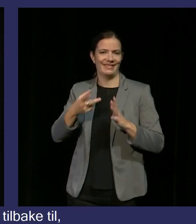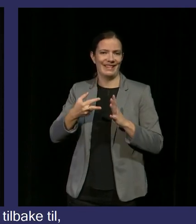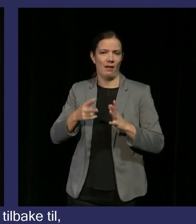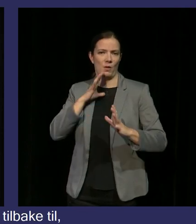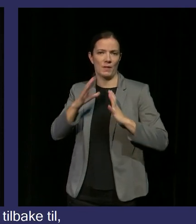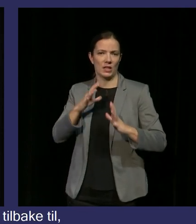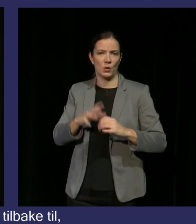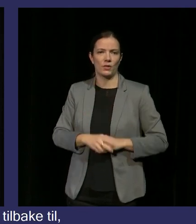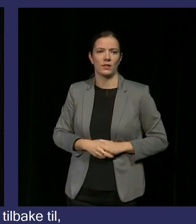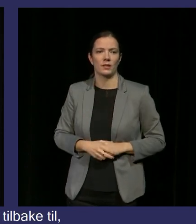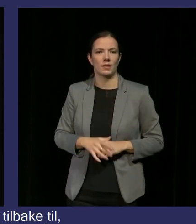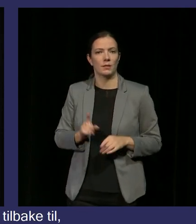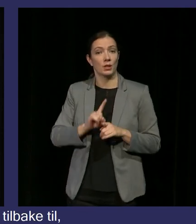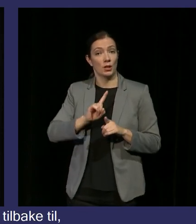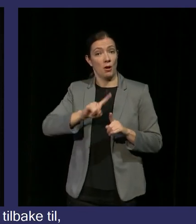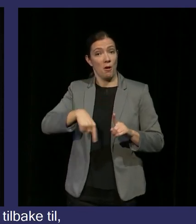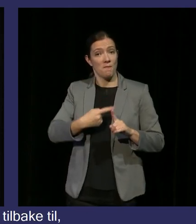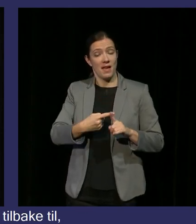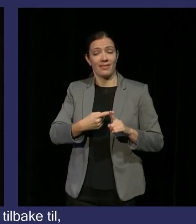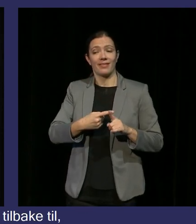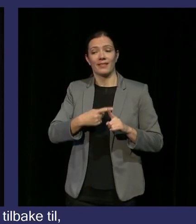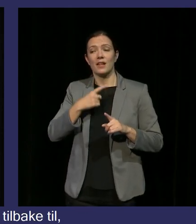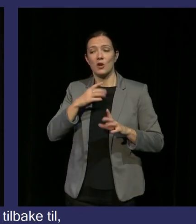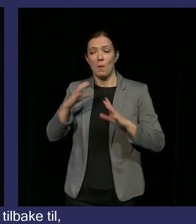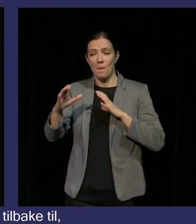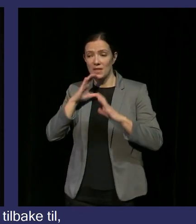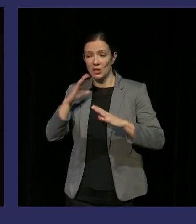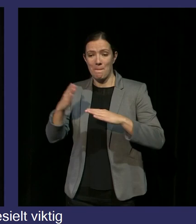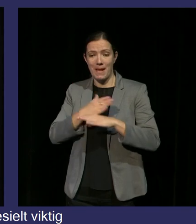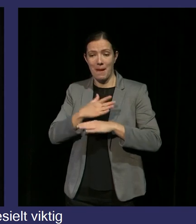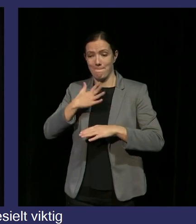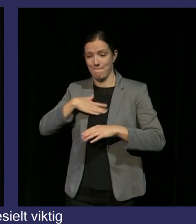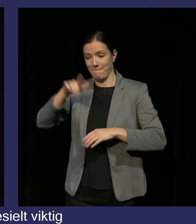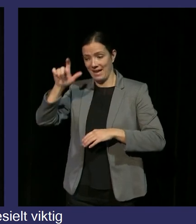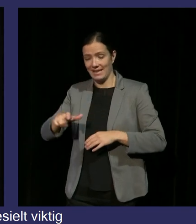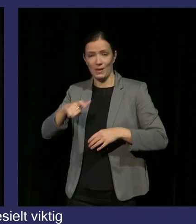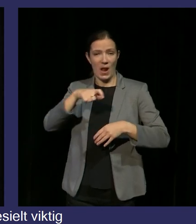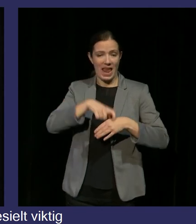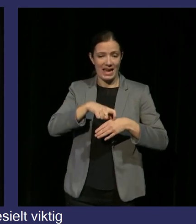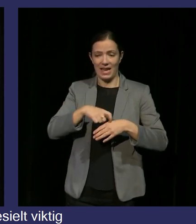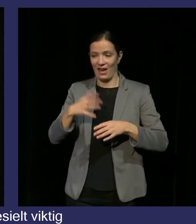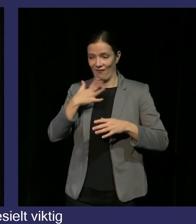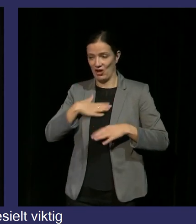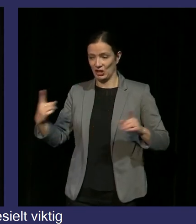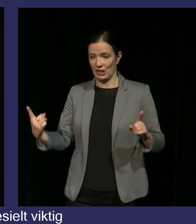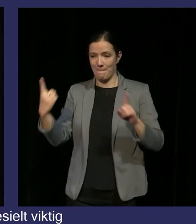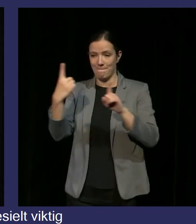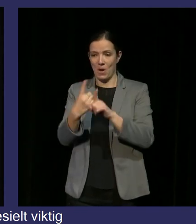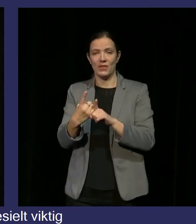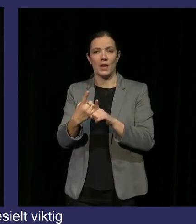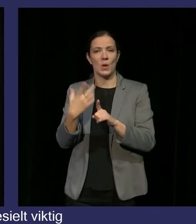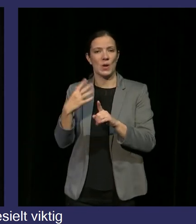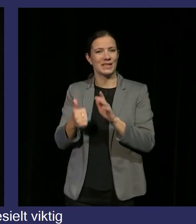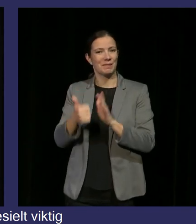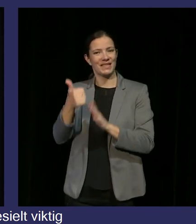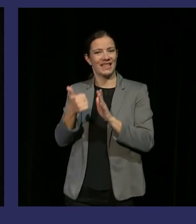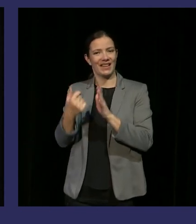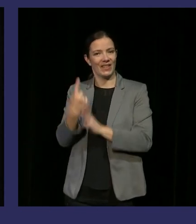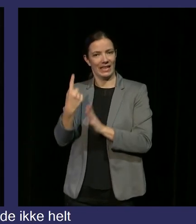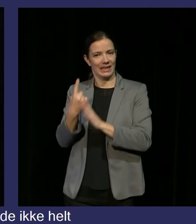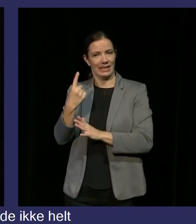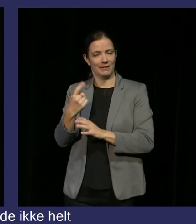igjen det jeg kommer tilbake til, liksom, den kommunikasjonen mellom pasient og lege I det fysiske møtet, den blir da spesielt viktig for den gruppen